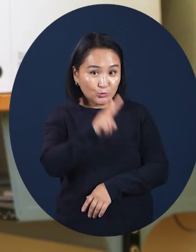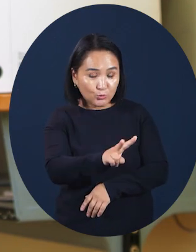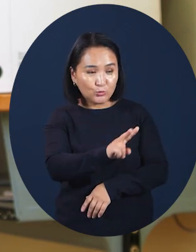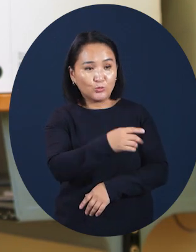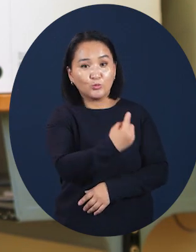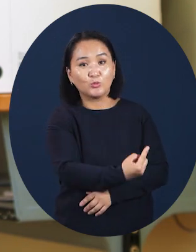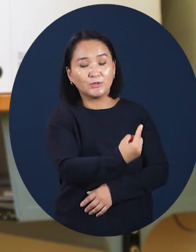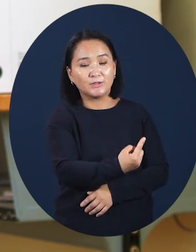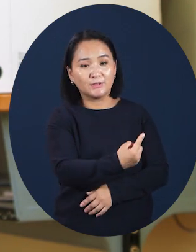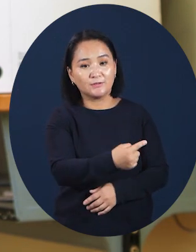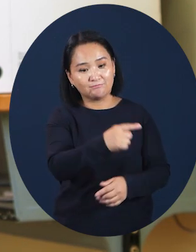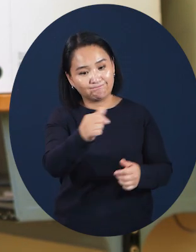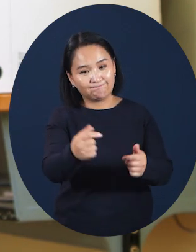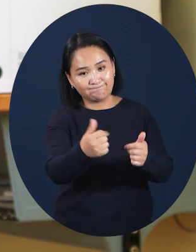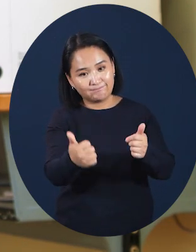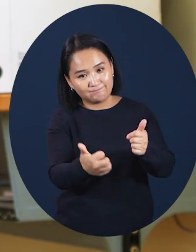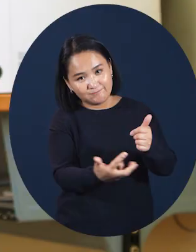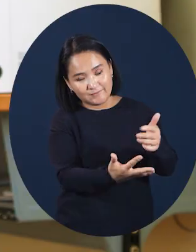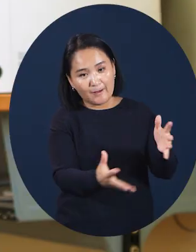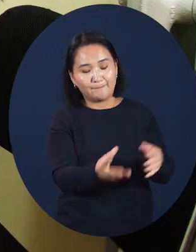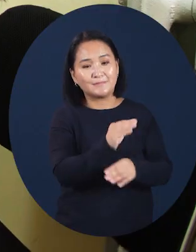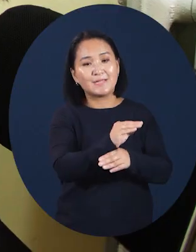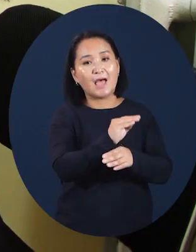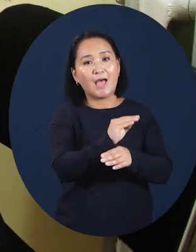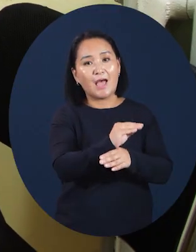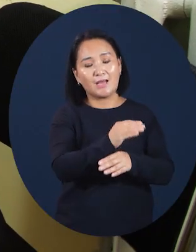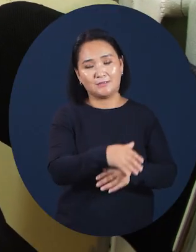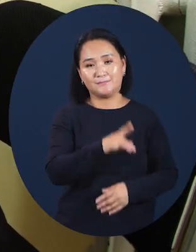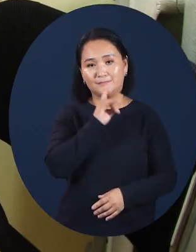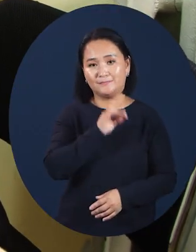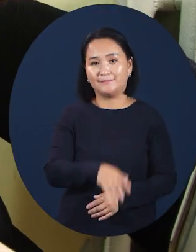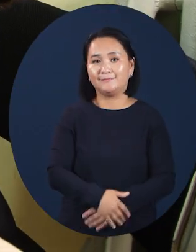нэг бүгд орн нэлсүүд сургаж өгчөөл яваа да.